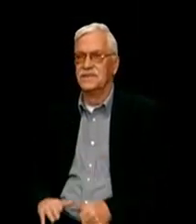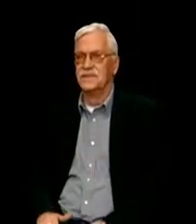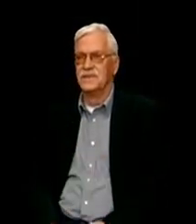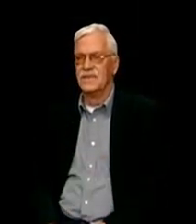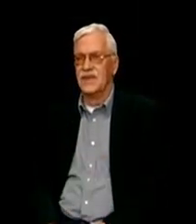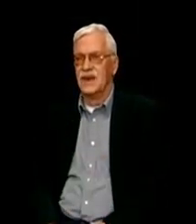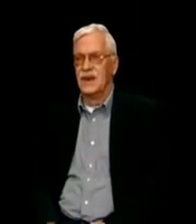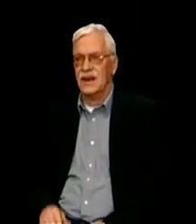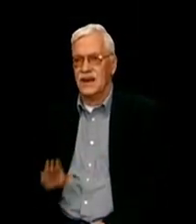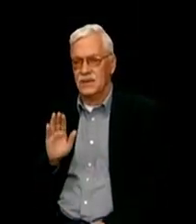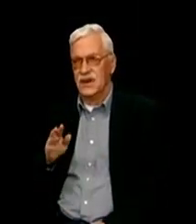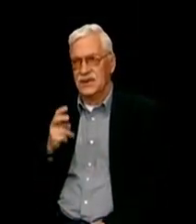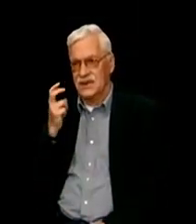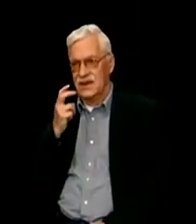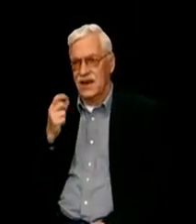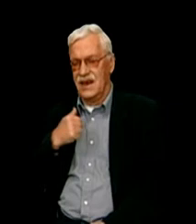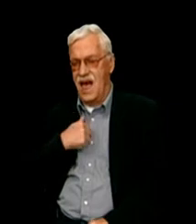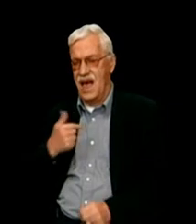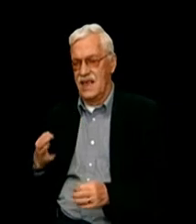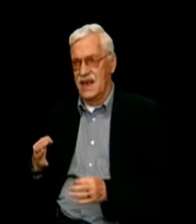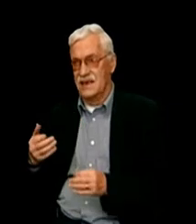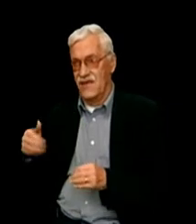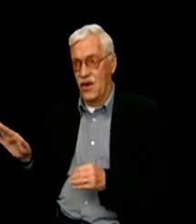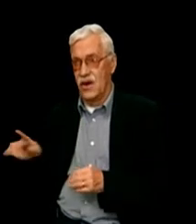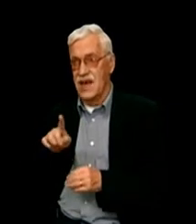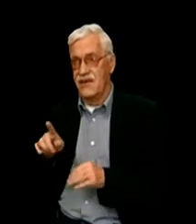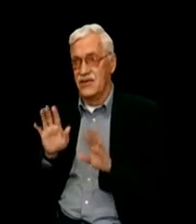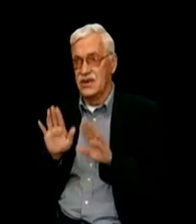bo zostajecie bez przewodnika, ja wychodzę. Na razie.